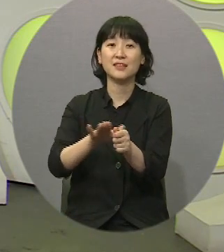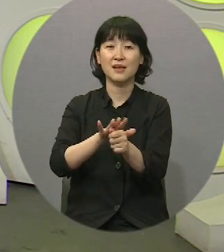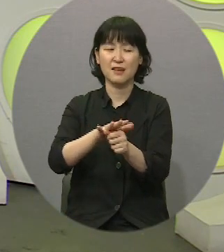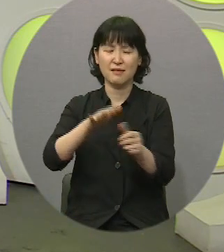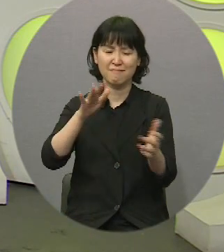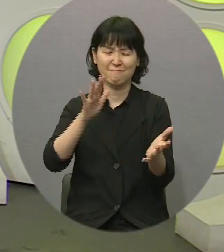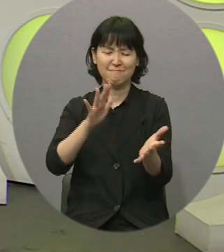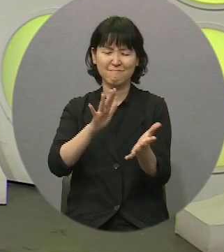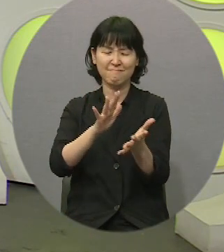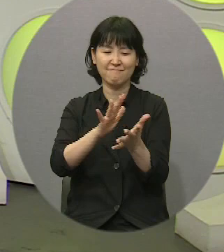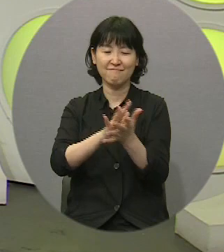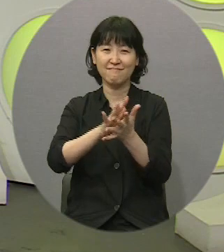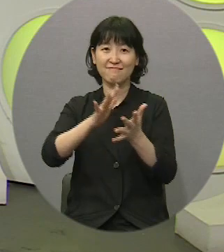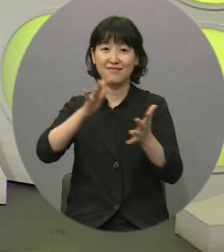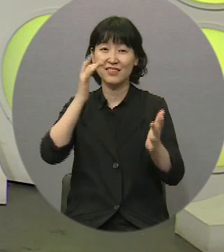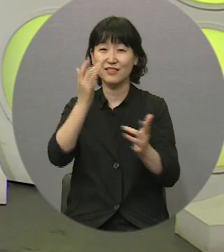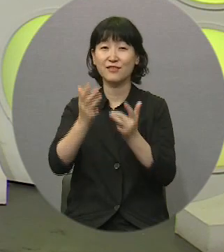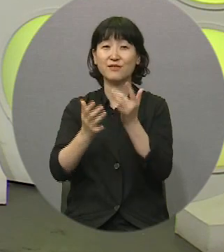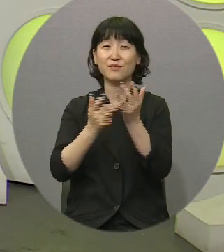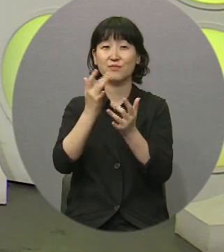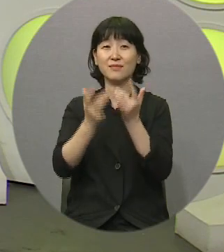뜨겁게 불타도